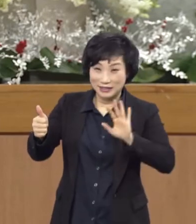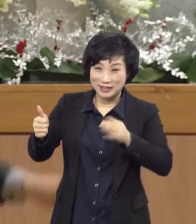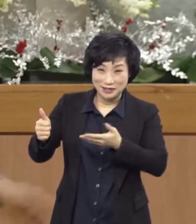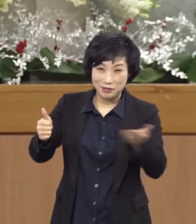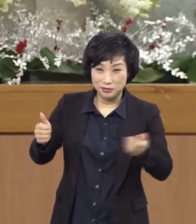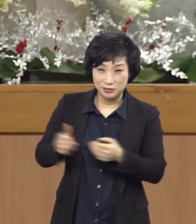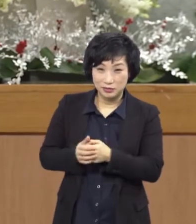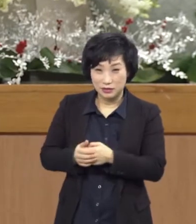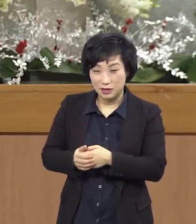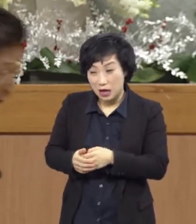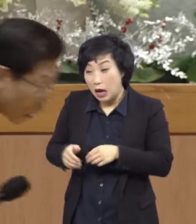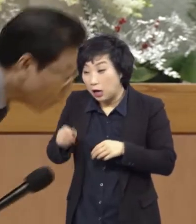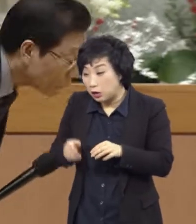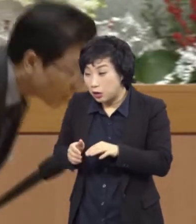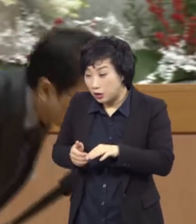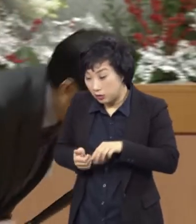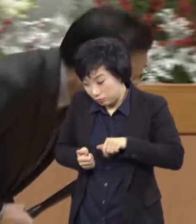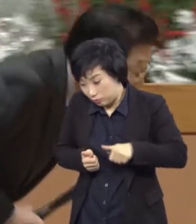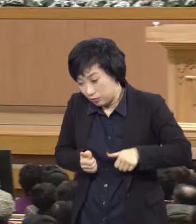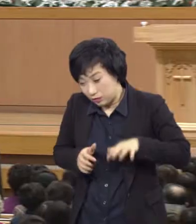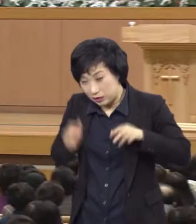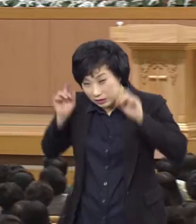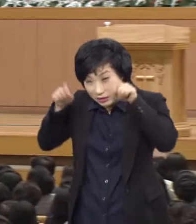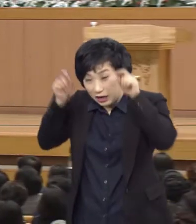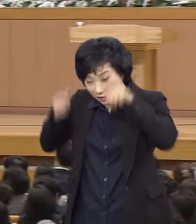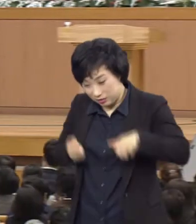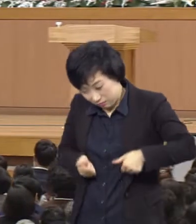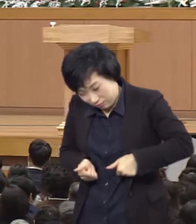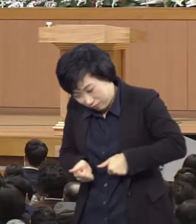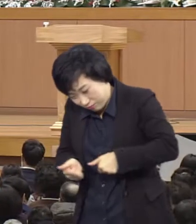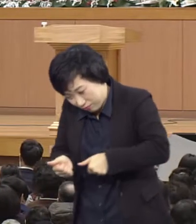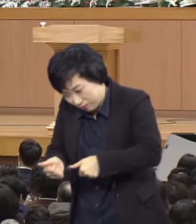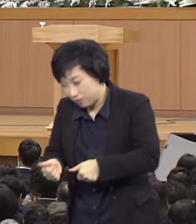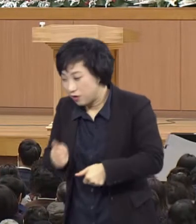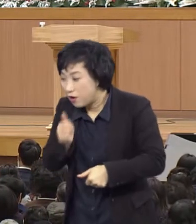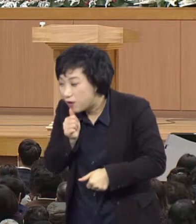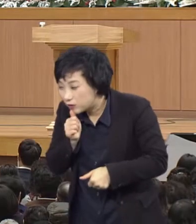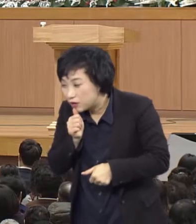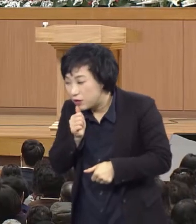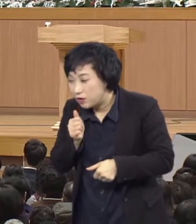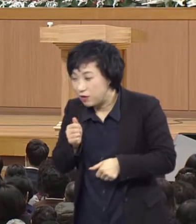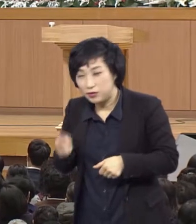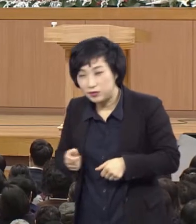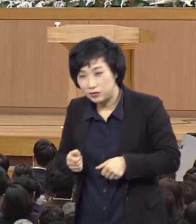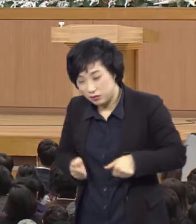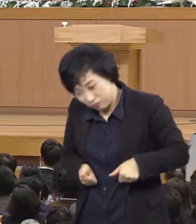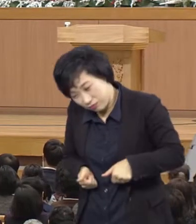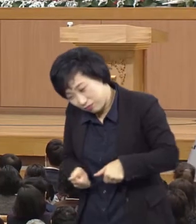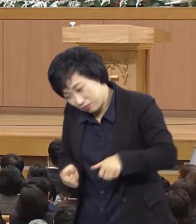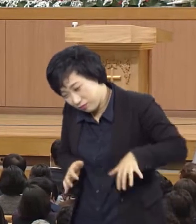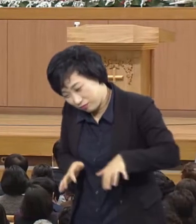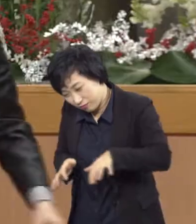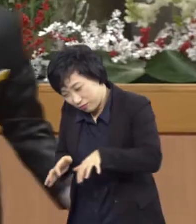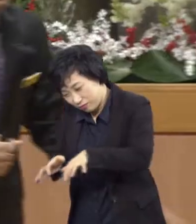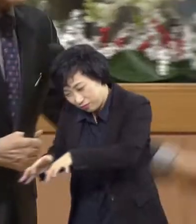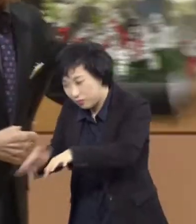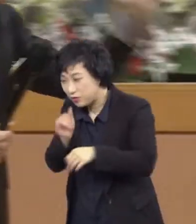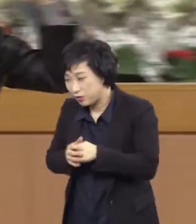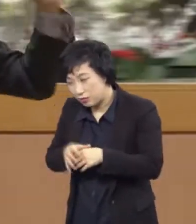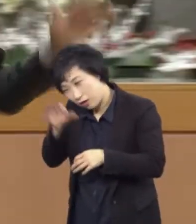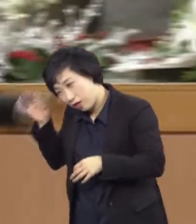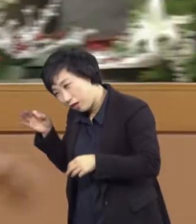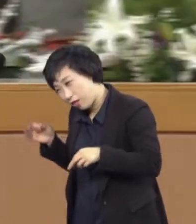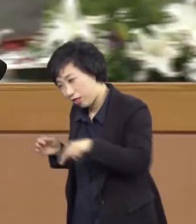제 앞에 가는 양의 궁뎅이를 따라갑니다. 궁뎅이 따라가다가 눈이 이렇게 가면 저 혼자 흩어져 갑니다. 저 혼자